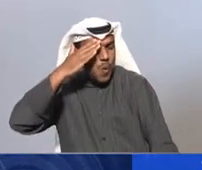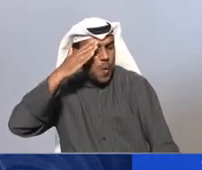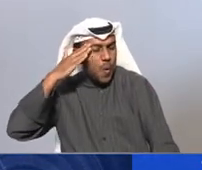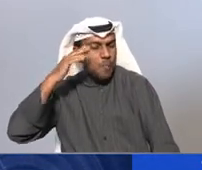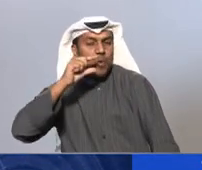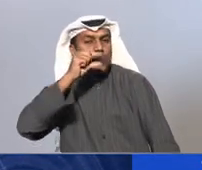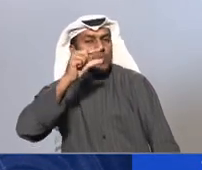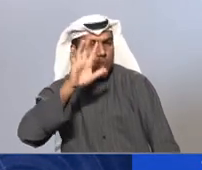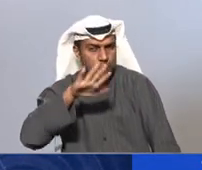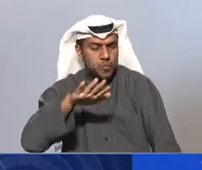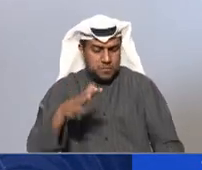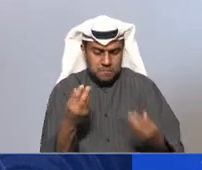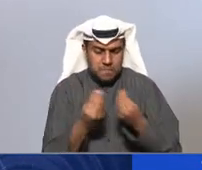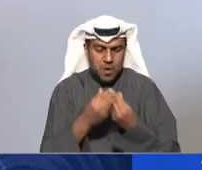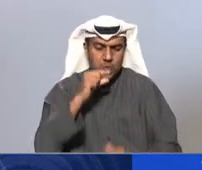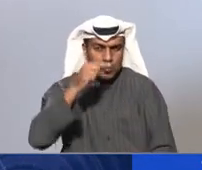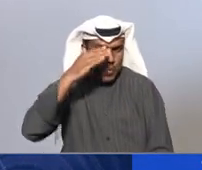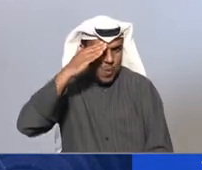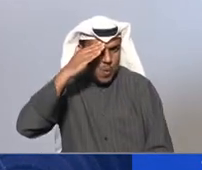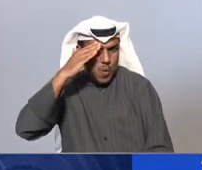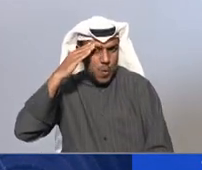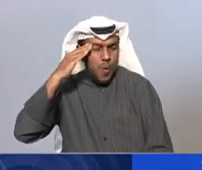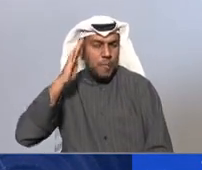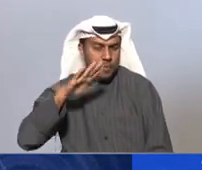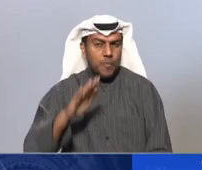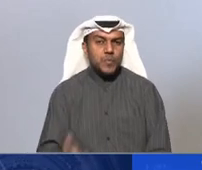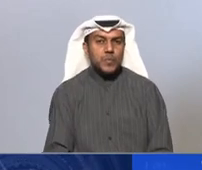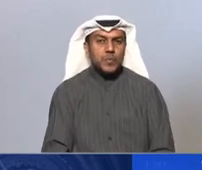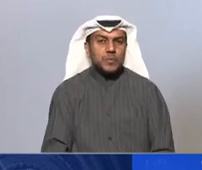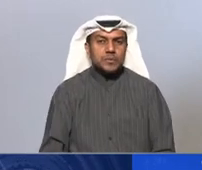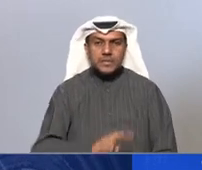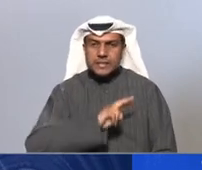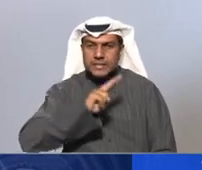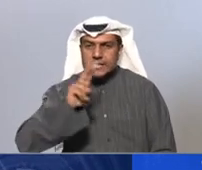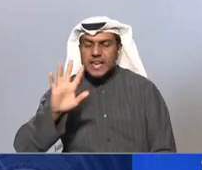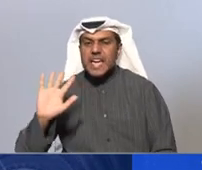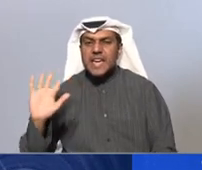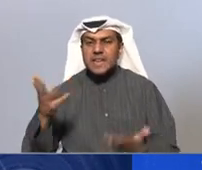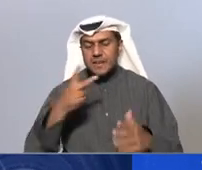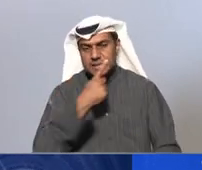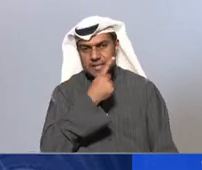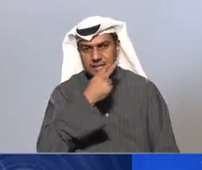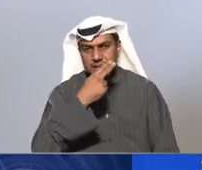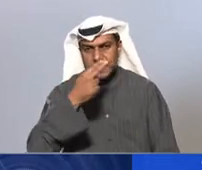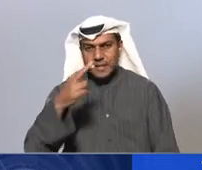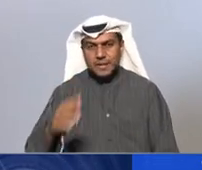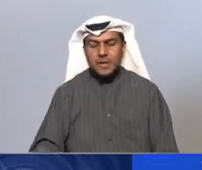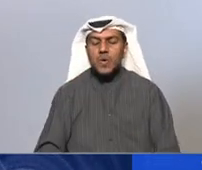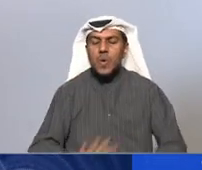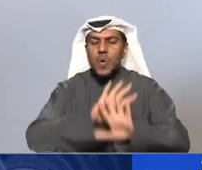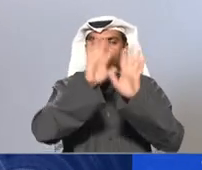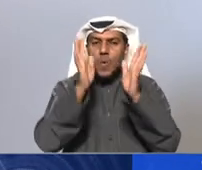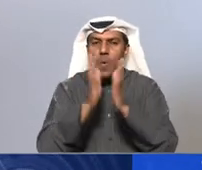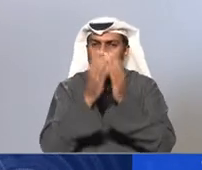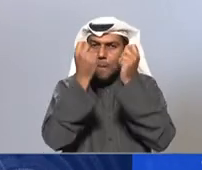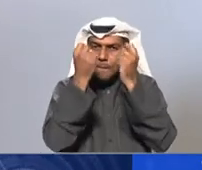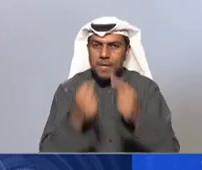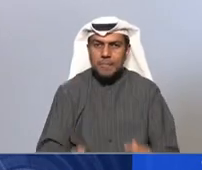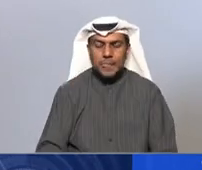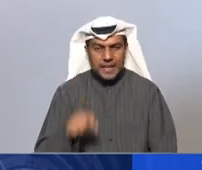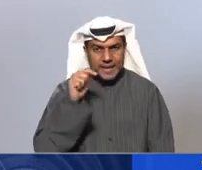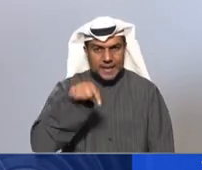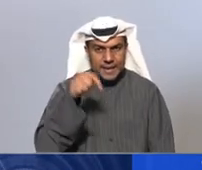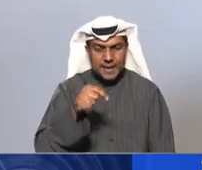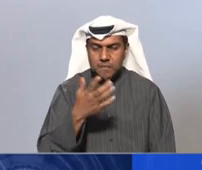العلمية المختلفة لمتابعة أحدث ما ينشر بالنسبة لعلاج هذه الحالات، ولكن حتى هذه اللحظة